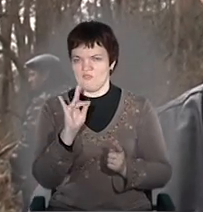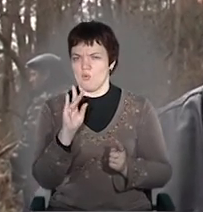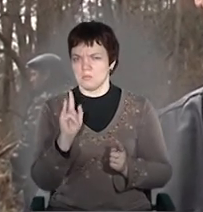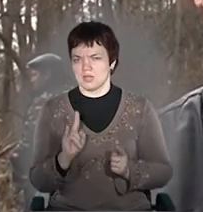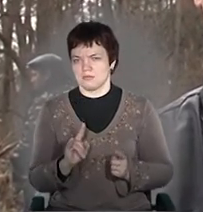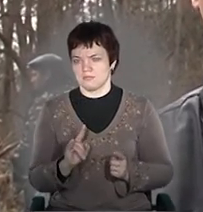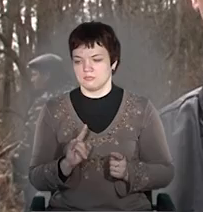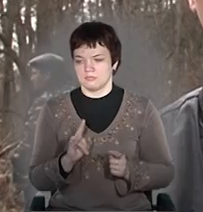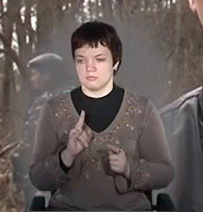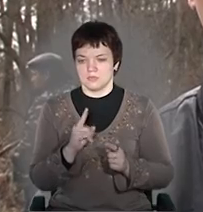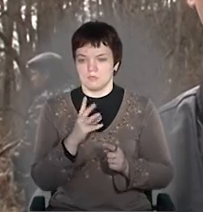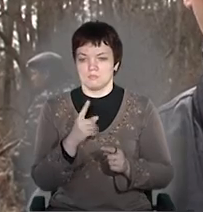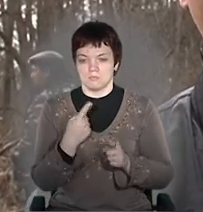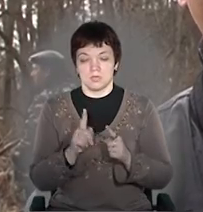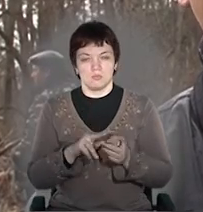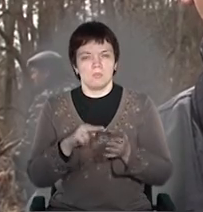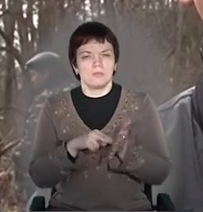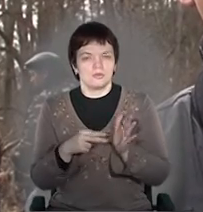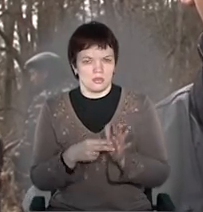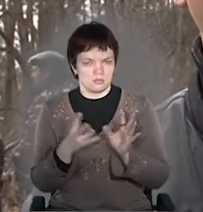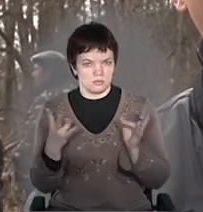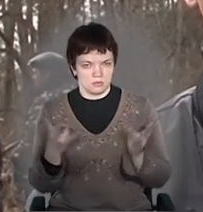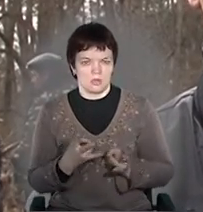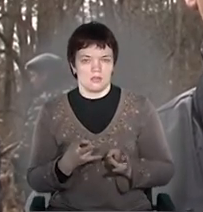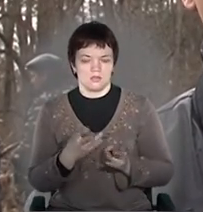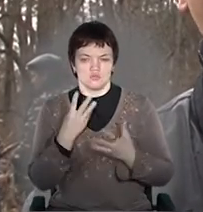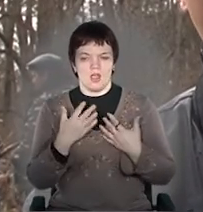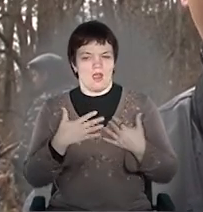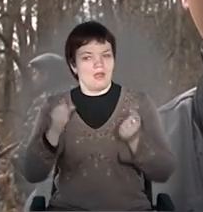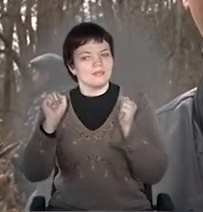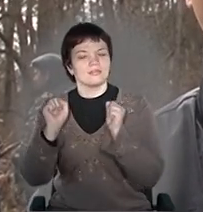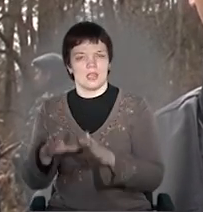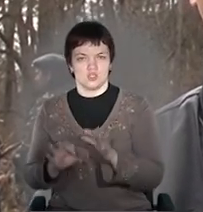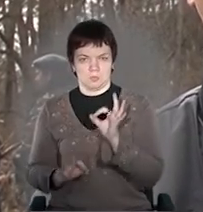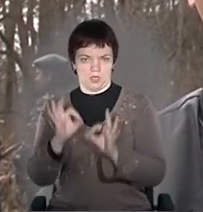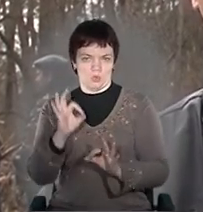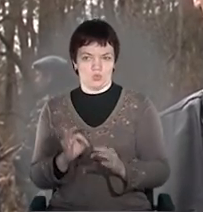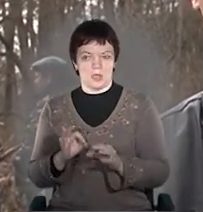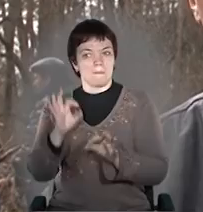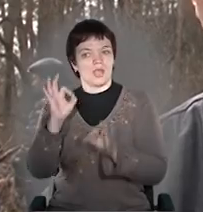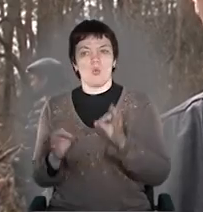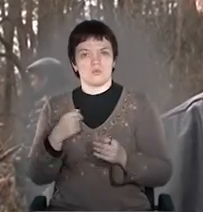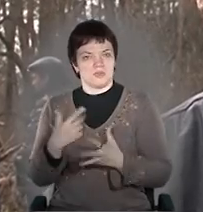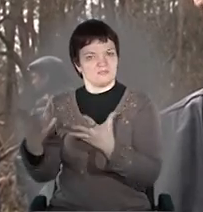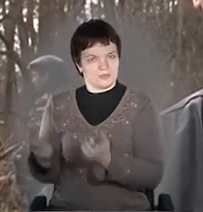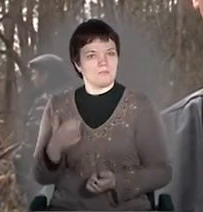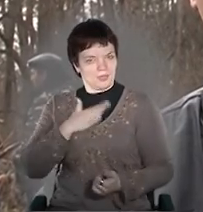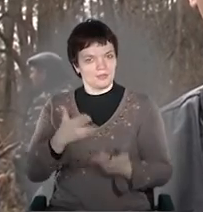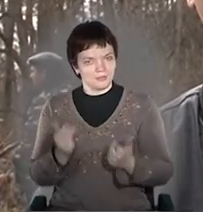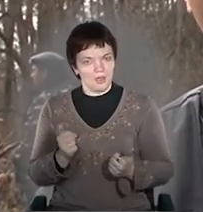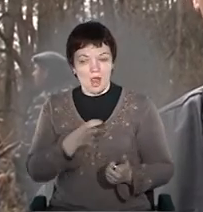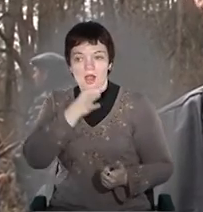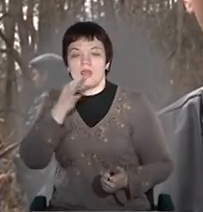захід є насамперед віддачею для природи. І якщо є такі заходи, то